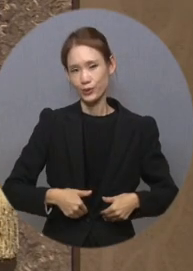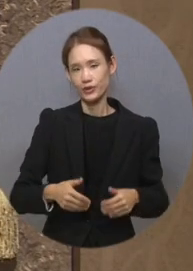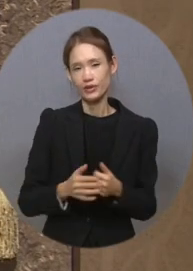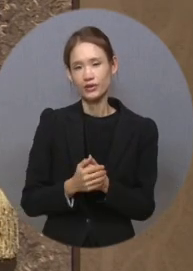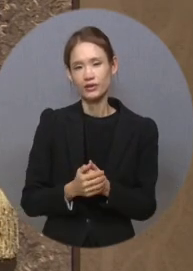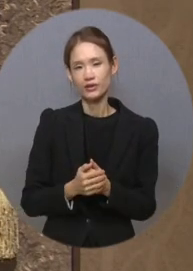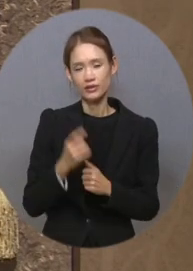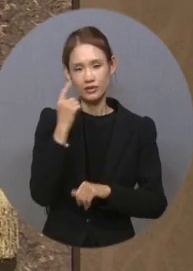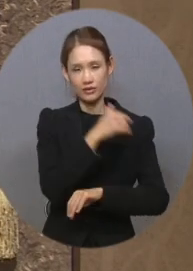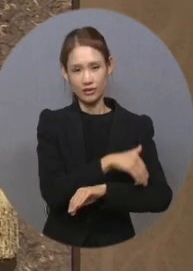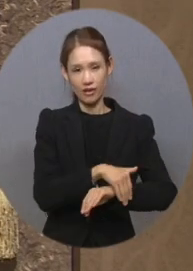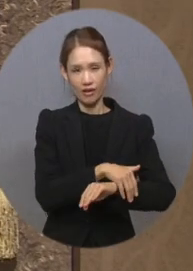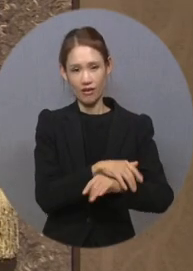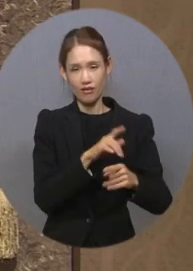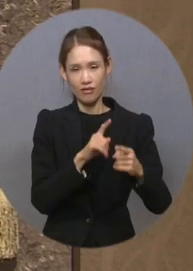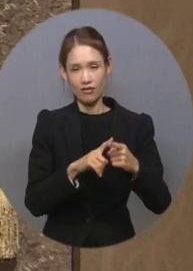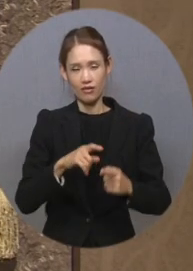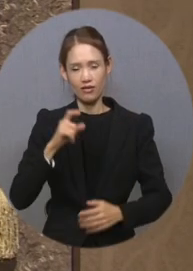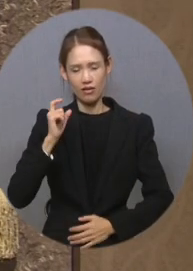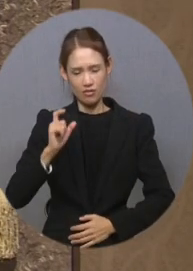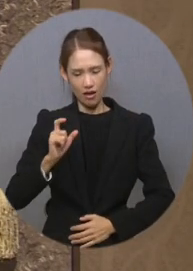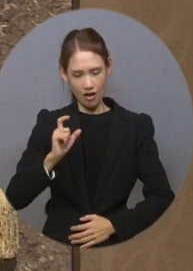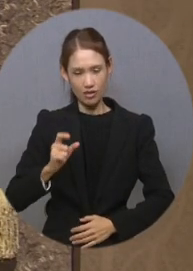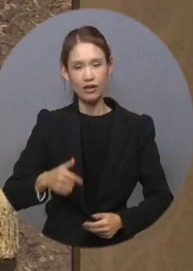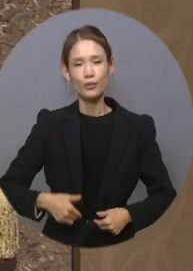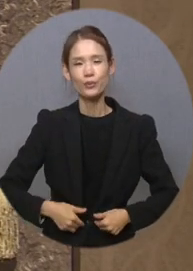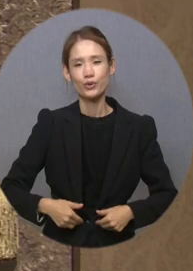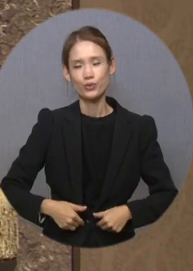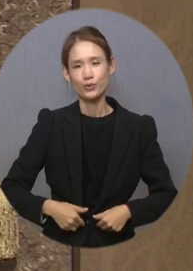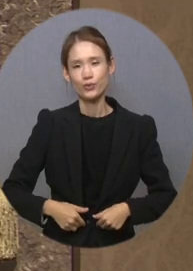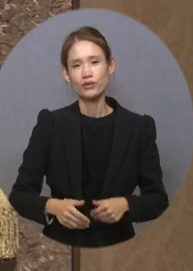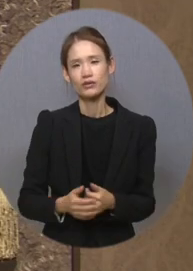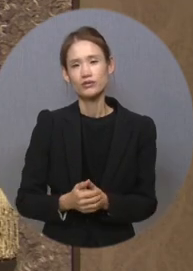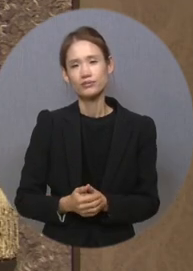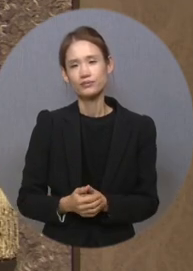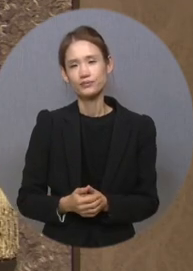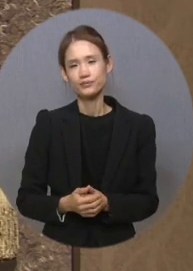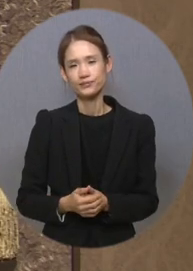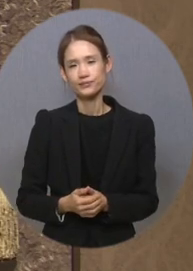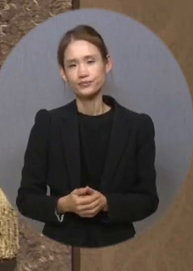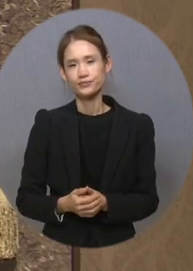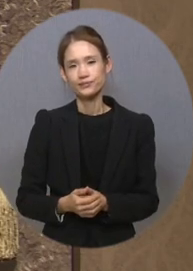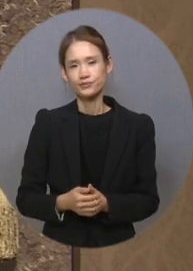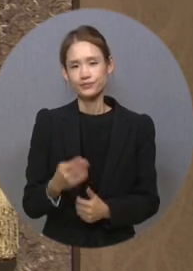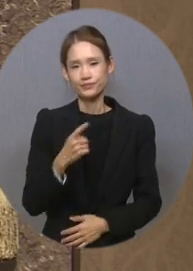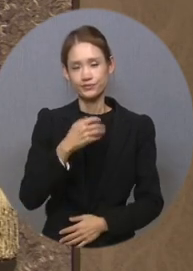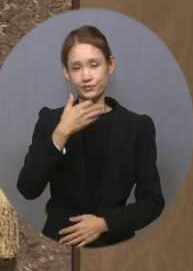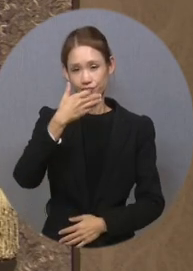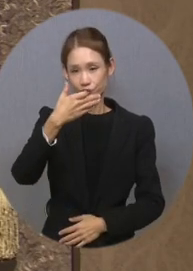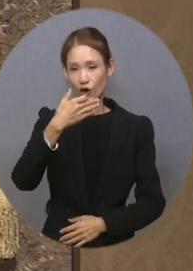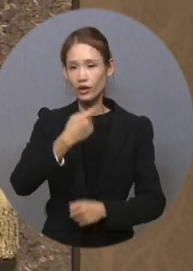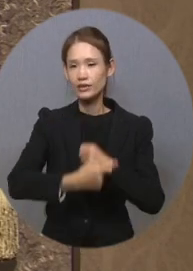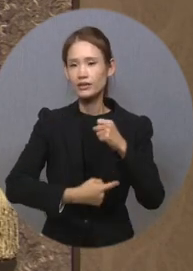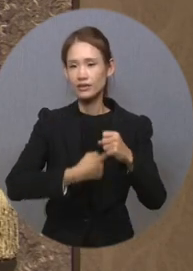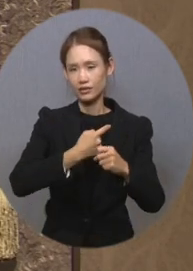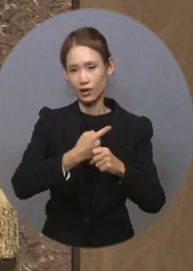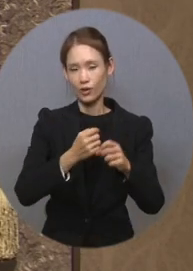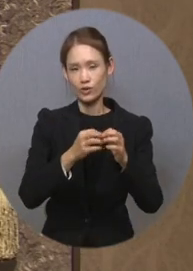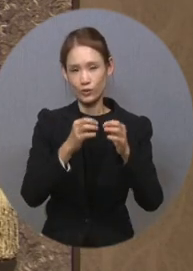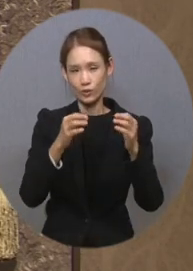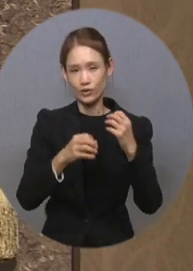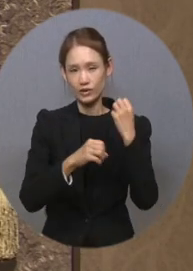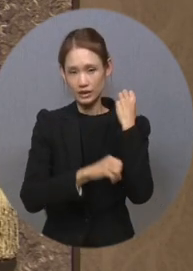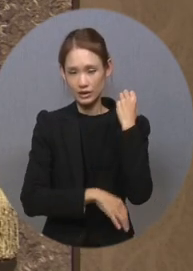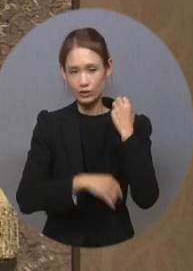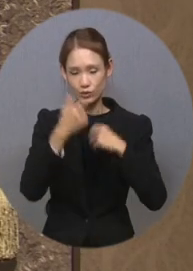네. 계획 자체가 좀 탄탄하게 돼 있어야 됩니다. 그래서 2019년도에 1년 동안 이제 기본 계획을